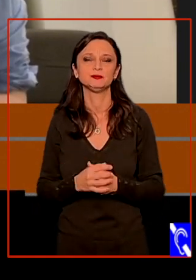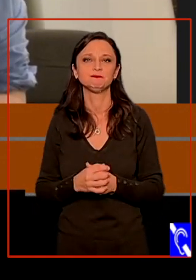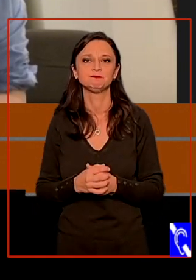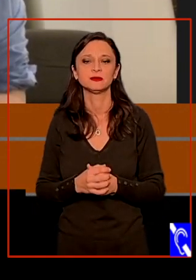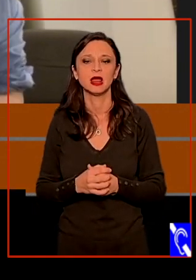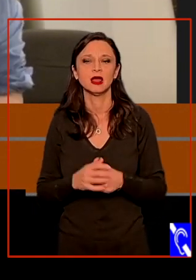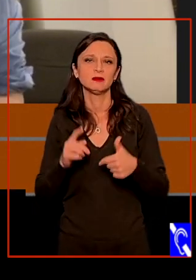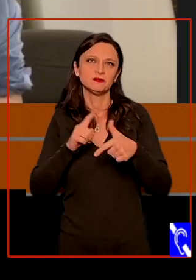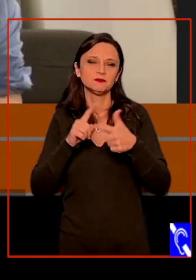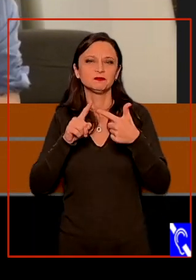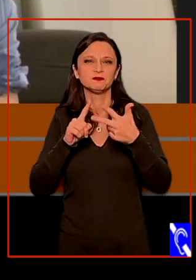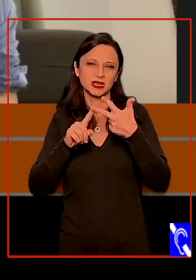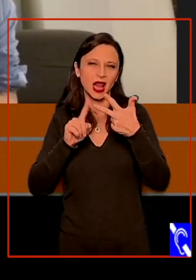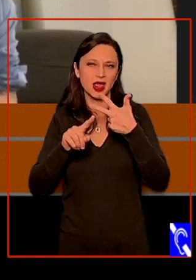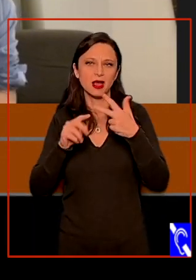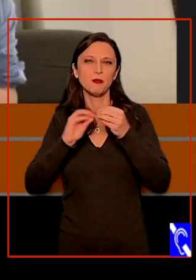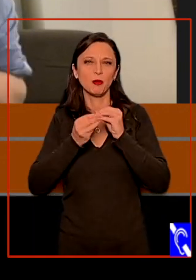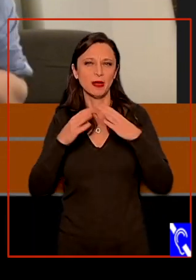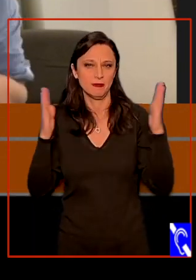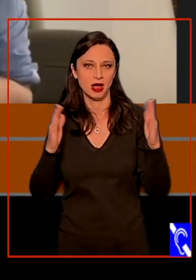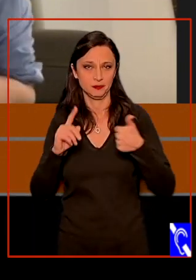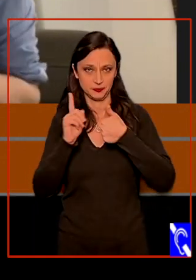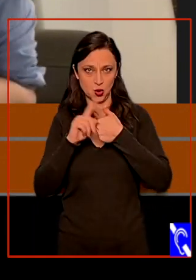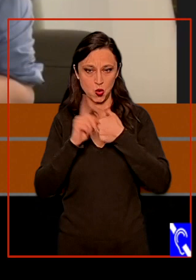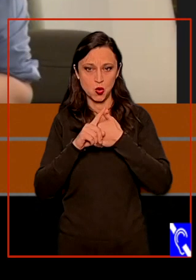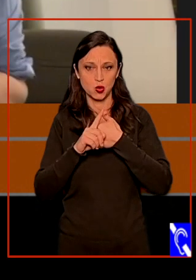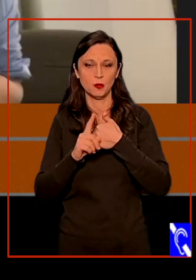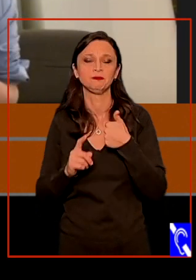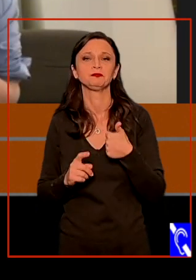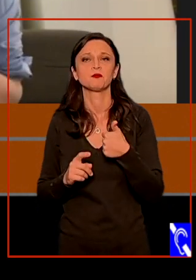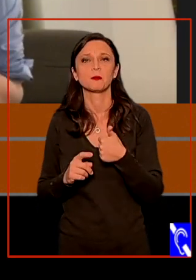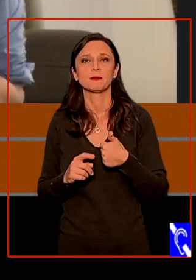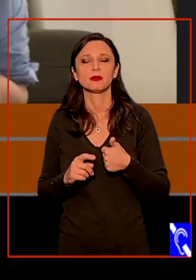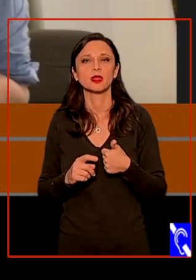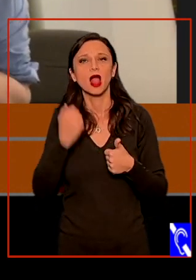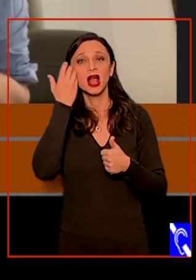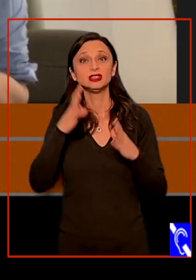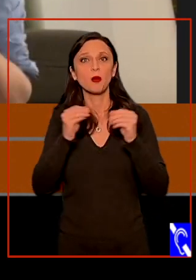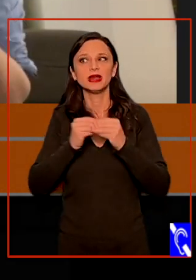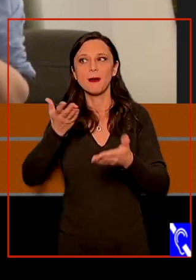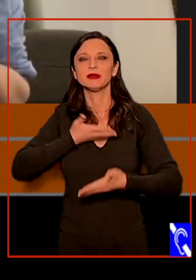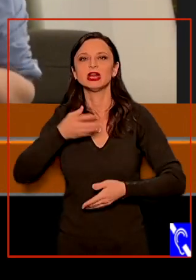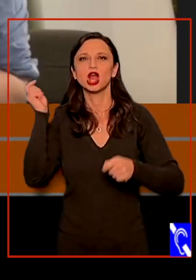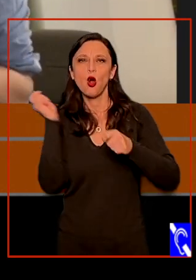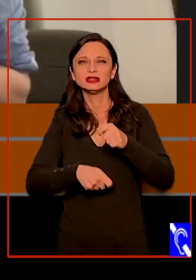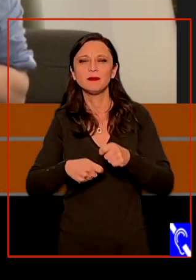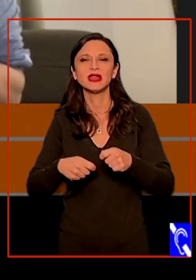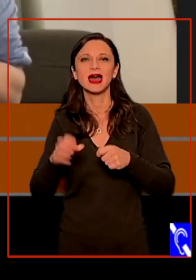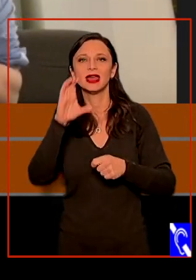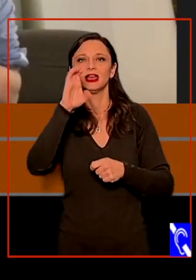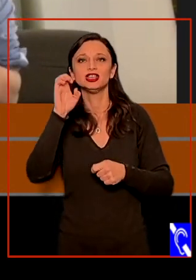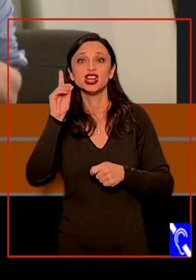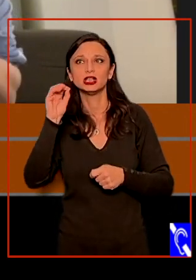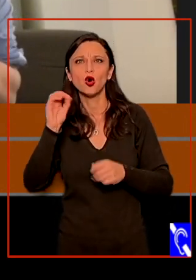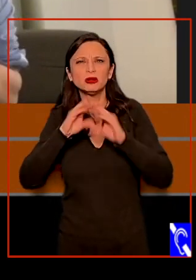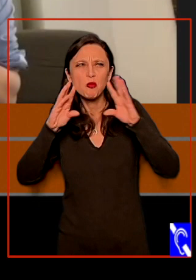cel puțin două sau poate chiar trei aspecte. Prima, revin la aceea. În momentul în care România este condamnată la Curtea Europeană a